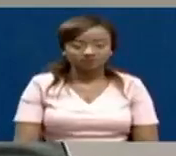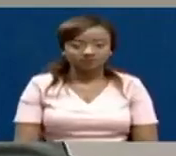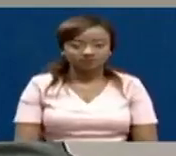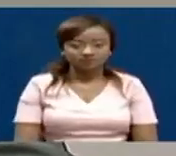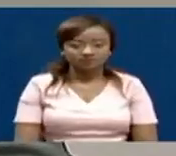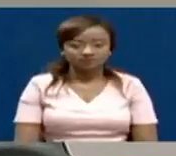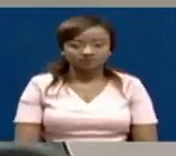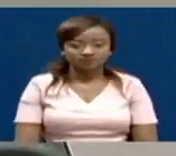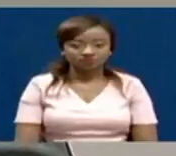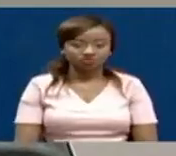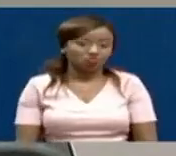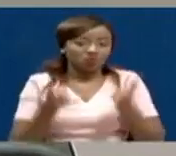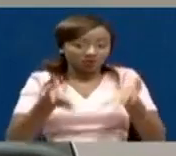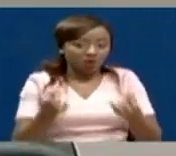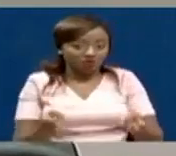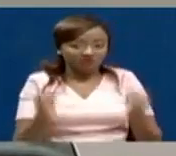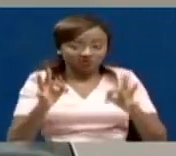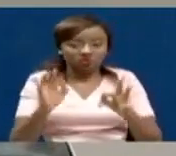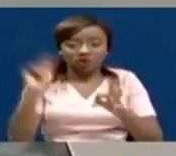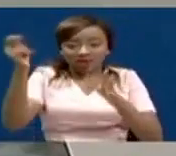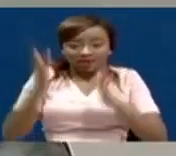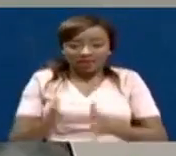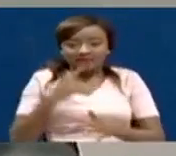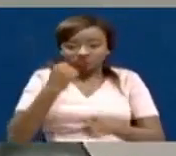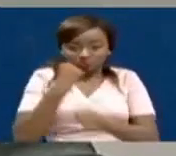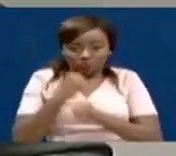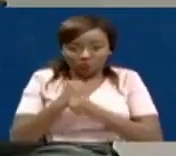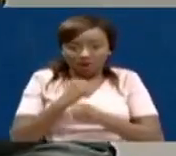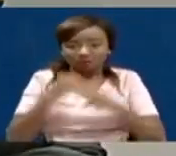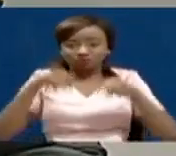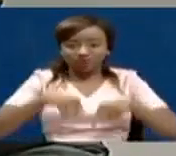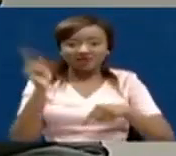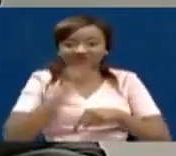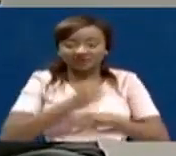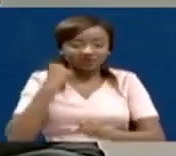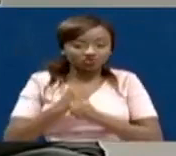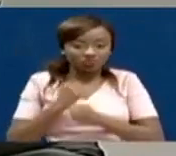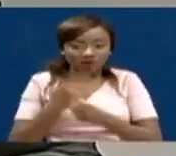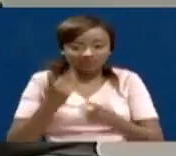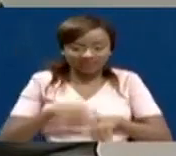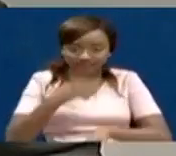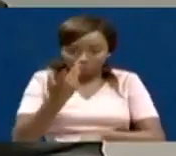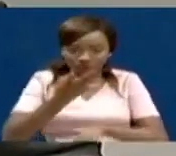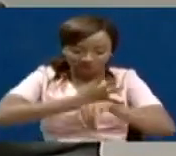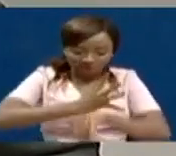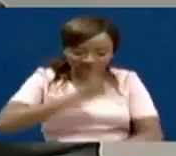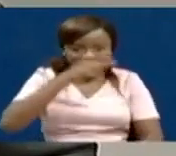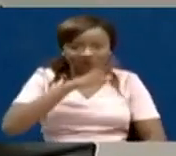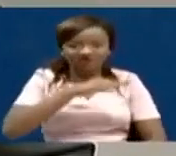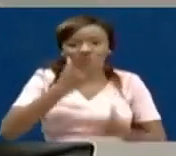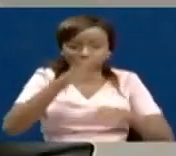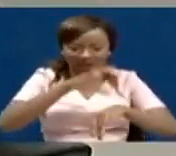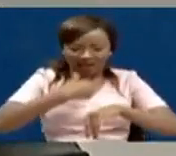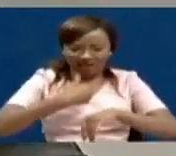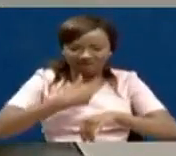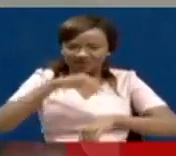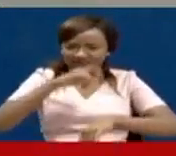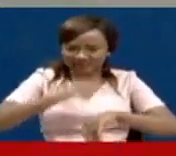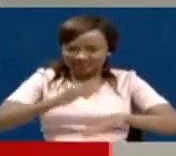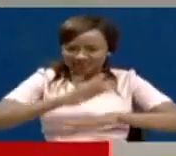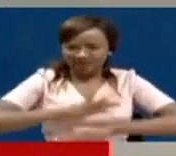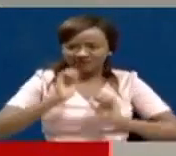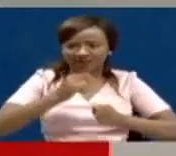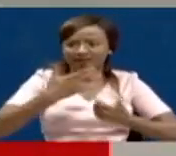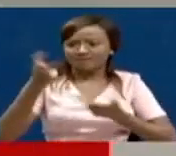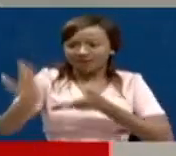Sasa ni rasmi kuwa Wakenya wanaofanya kazi wakati huu wataondoka kazini kufikia saa 10 alasiri ili kutoa nafasi ya kutekelezwa kwa